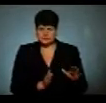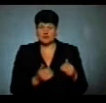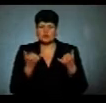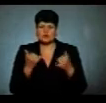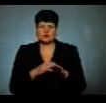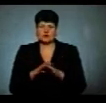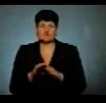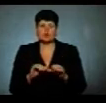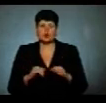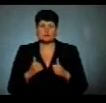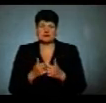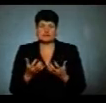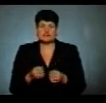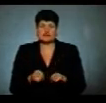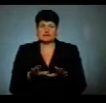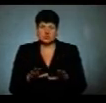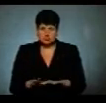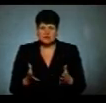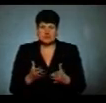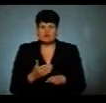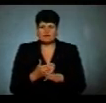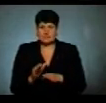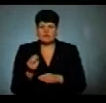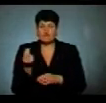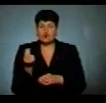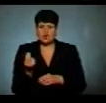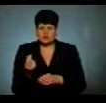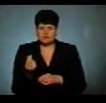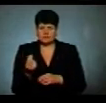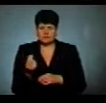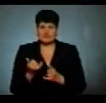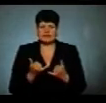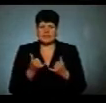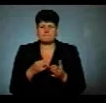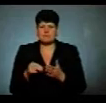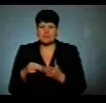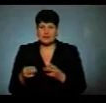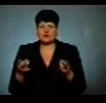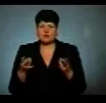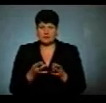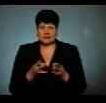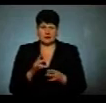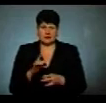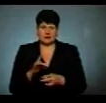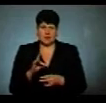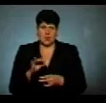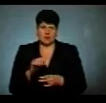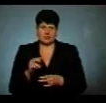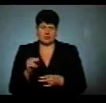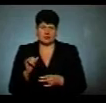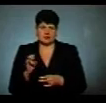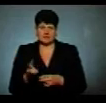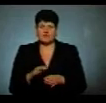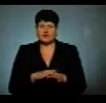Сьогодні виконавчий комітет прийняв рішення, яким виділив кошти для придбання необхідних дезрощенів. Хоча